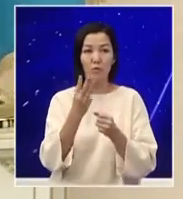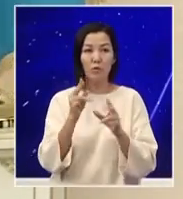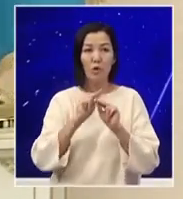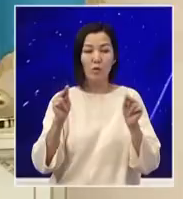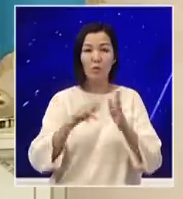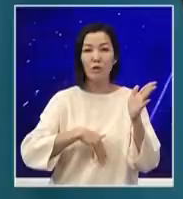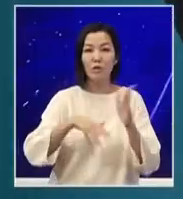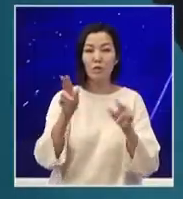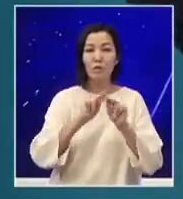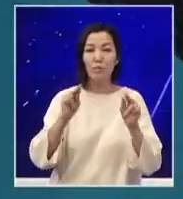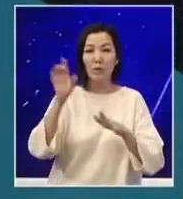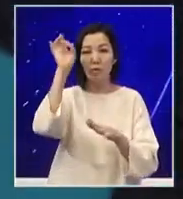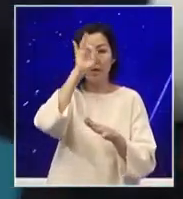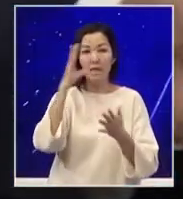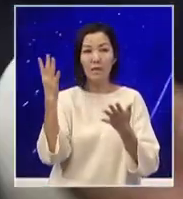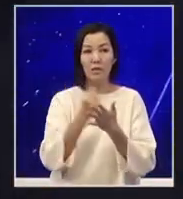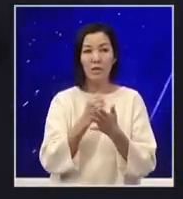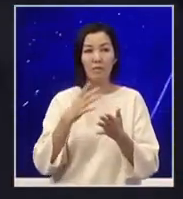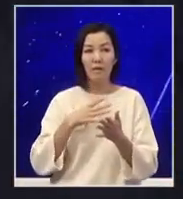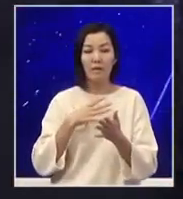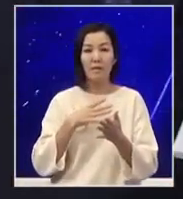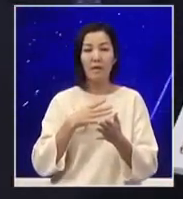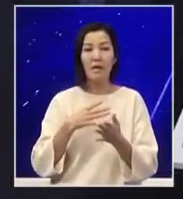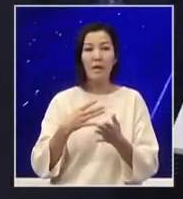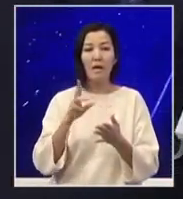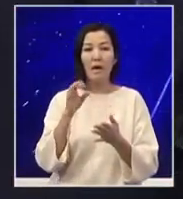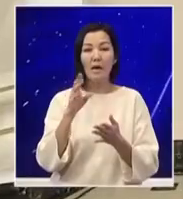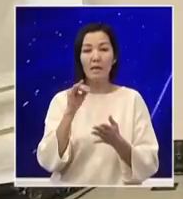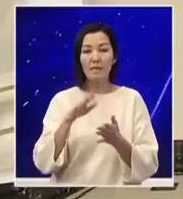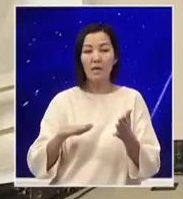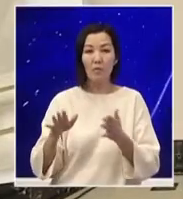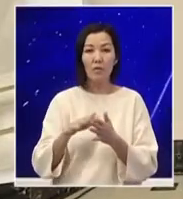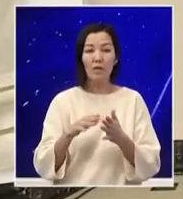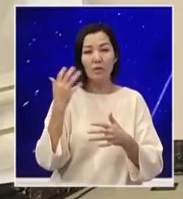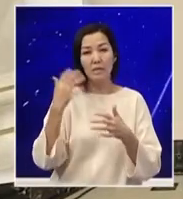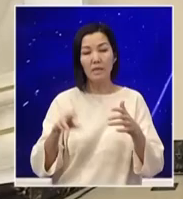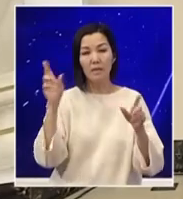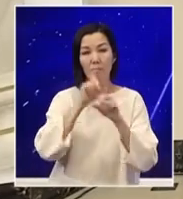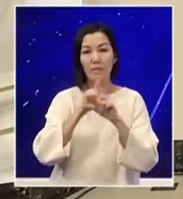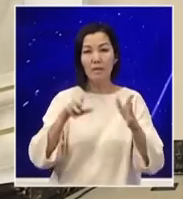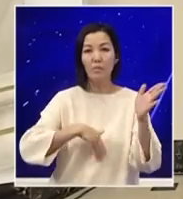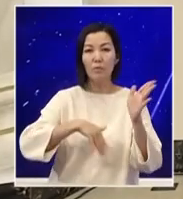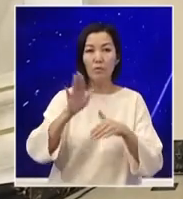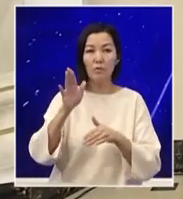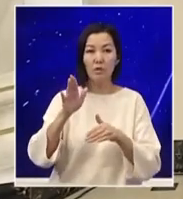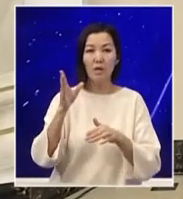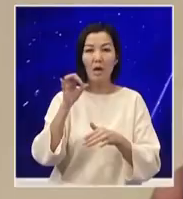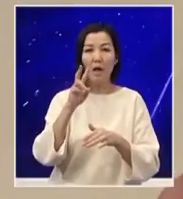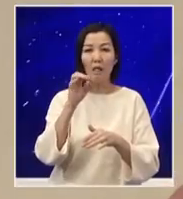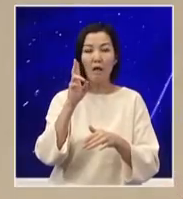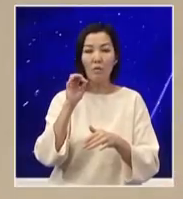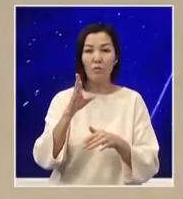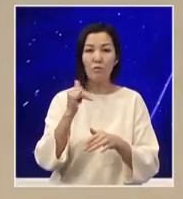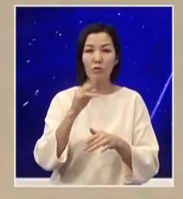облыстық үздік педагог атағын жеңіп алды. Қарасай ауданы Алмалыбақ ауылындағы орта мектеп гимназиясы үздік ауыл мектебі. Алакөл ауданы